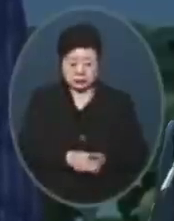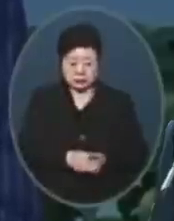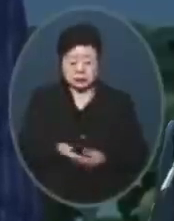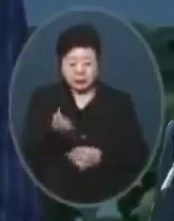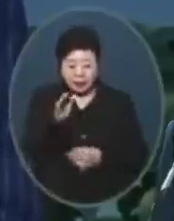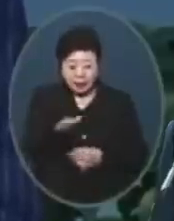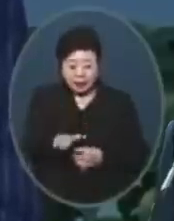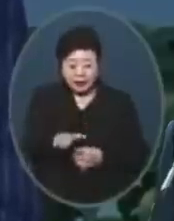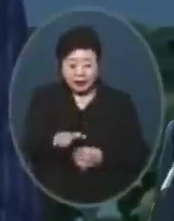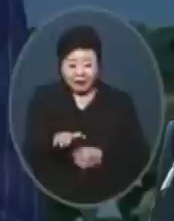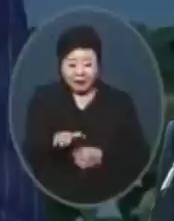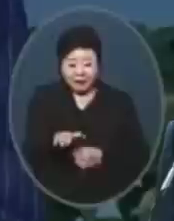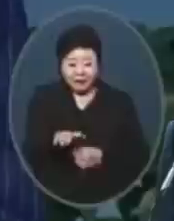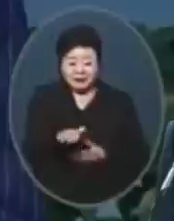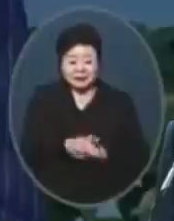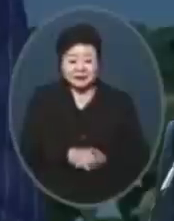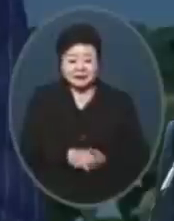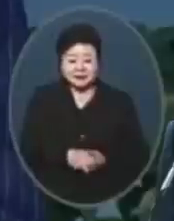그런데